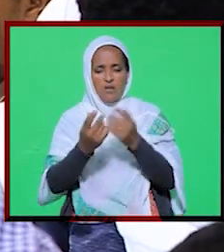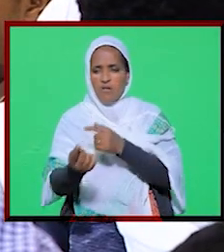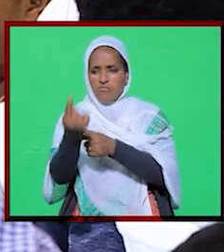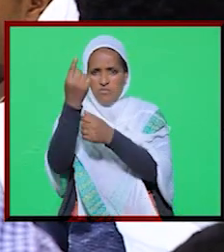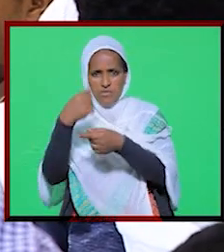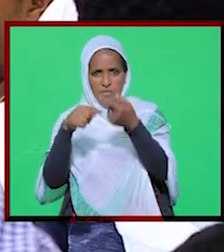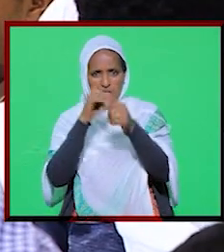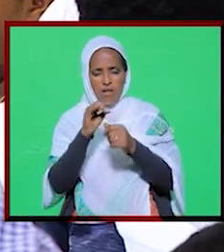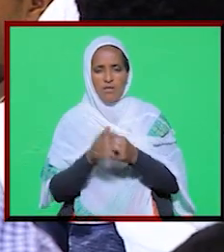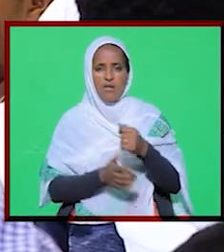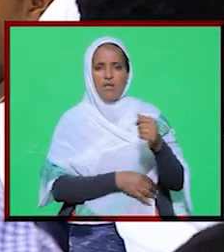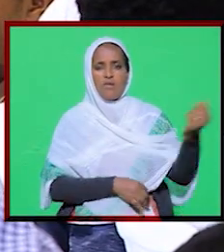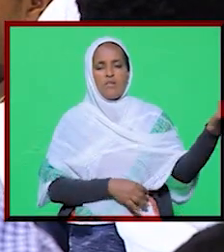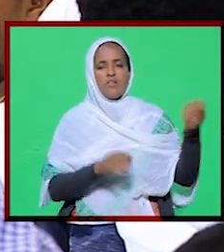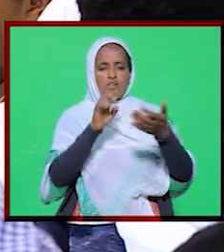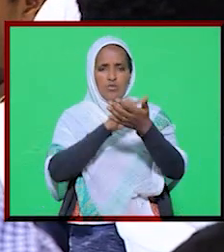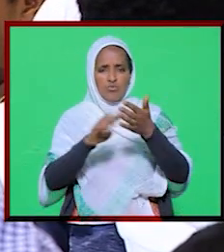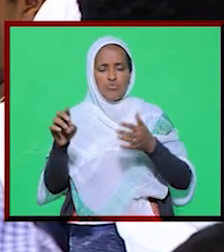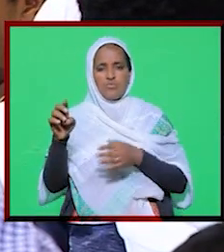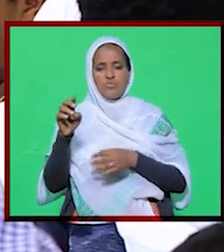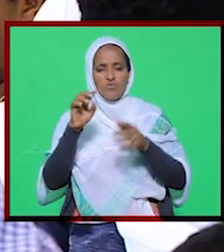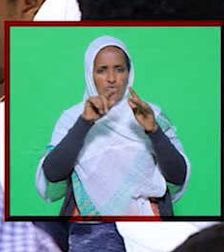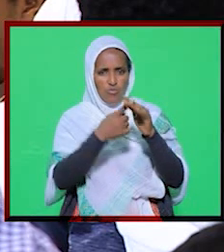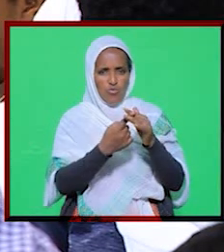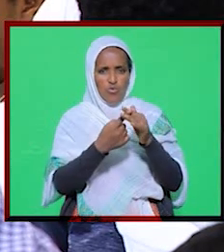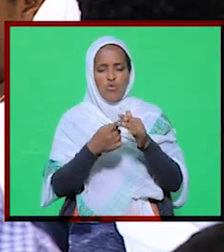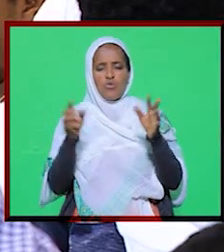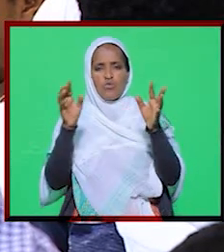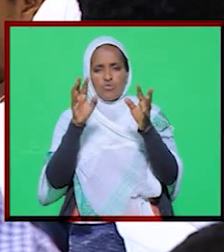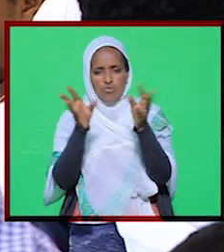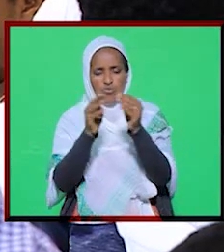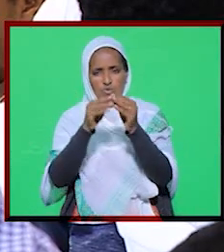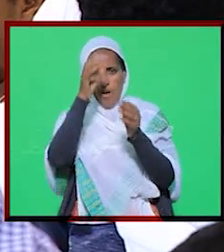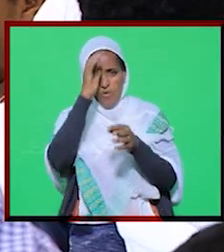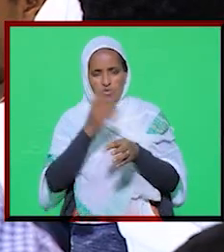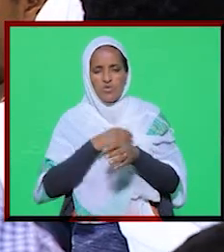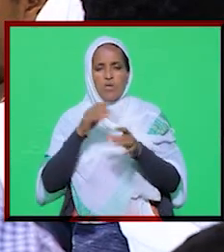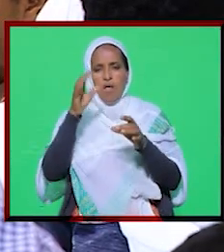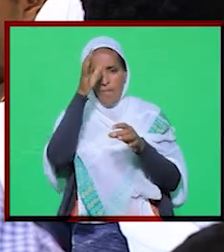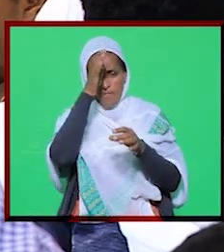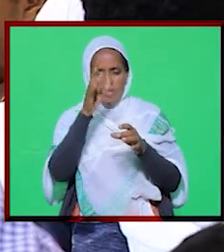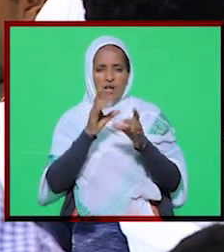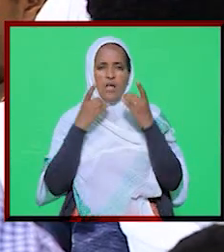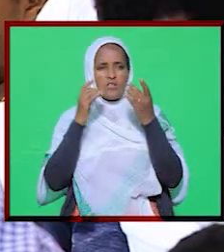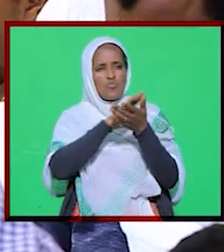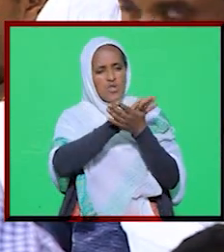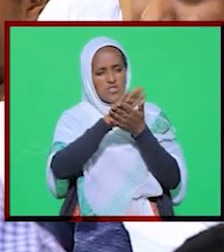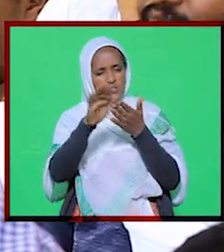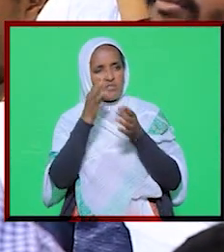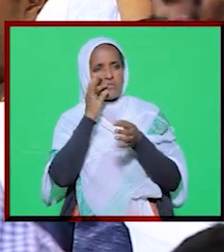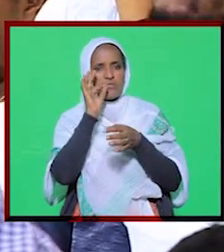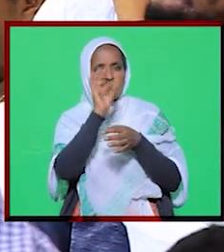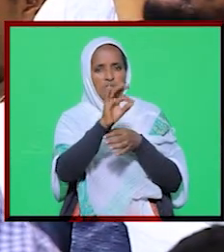ይነሳና እንደው ከቅዱስነታቸው ጀምሮ የሲኖዶስ አባላትን አባቶችን ካህናትን ሙልጭ አርጎ